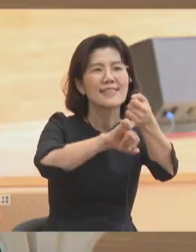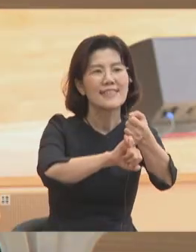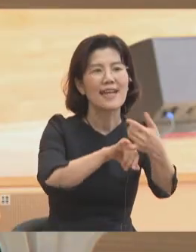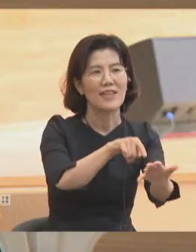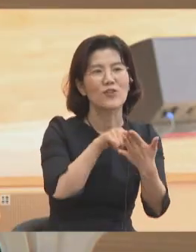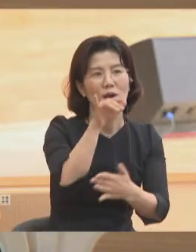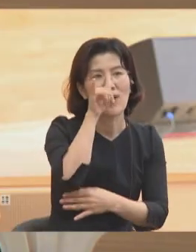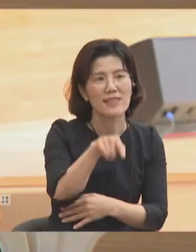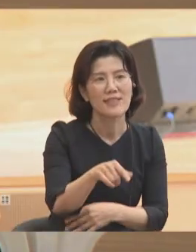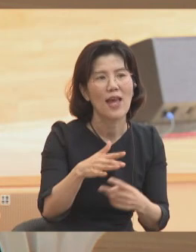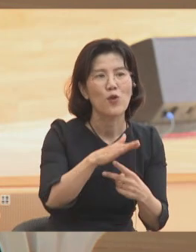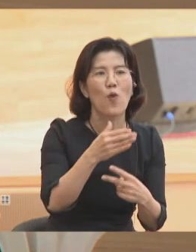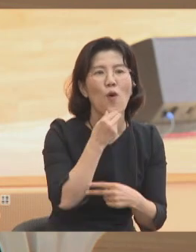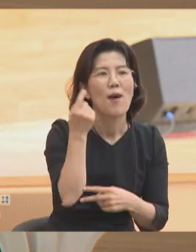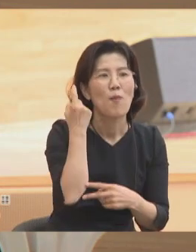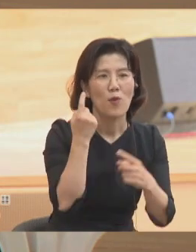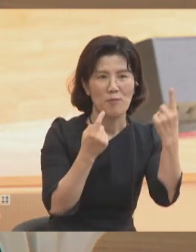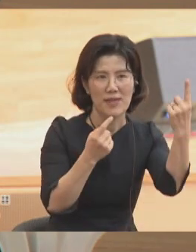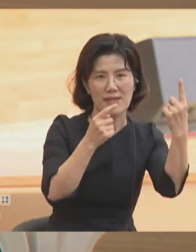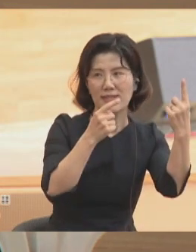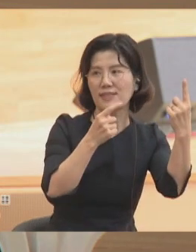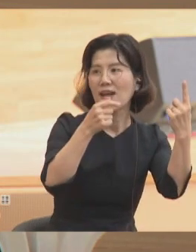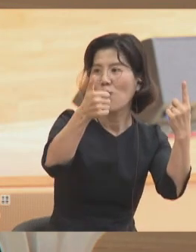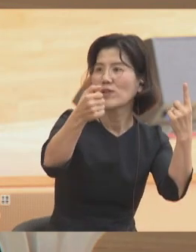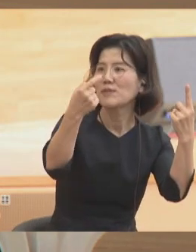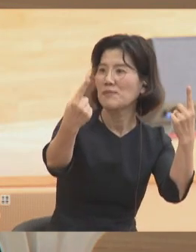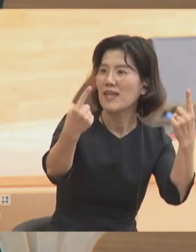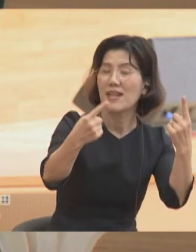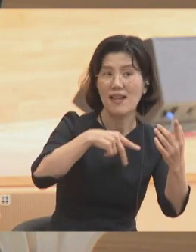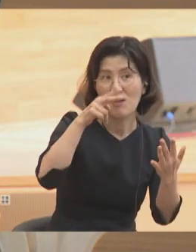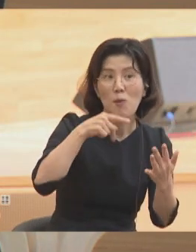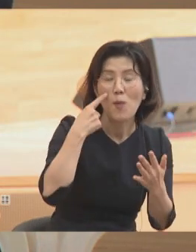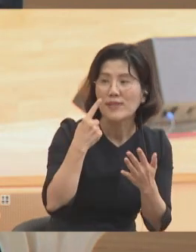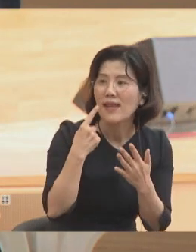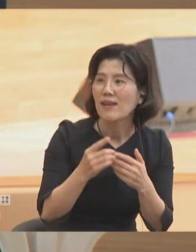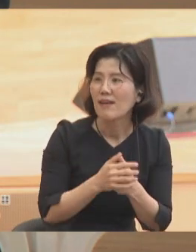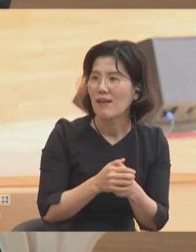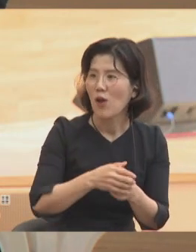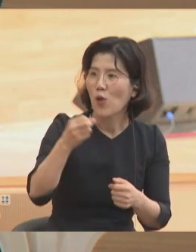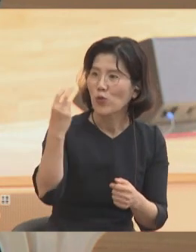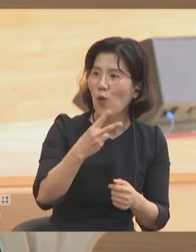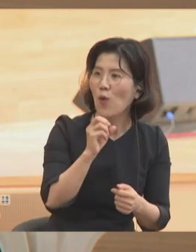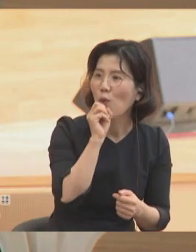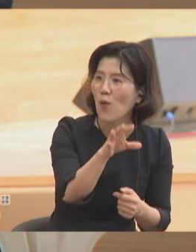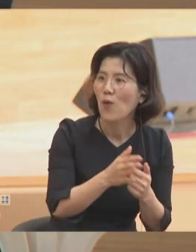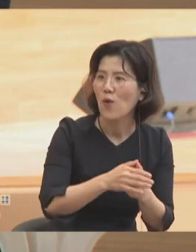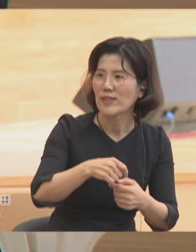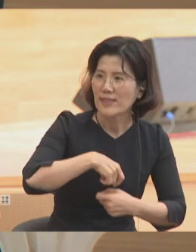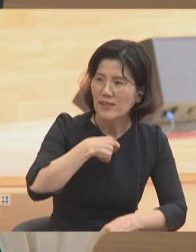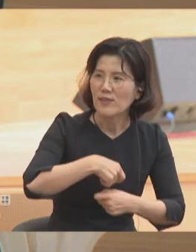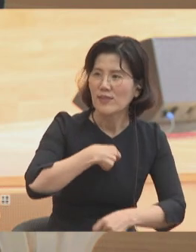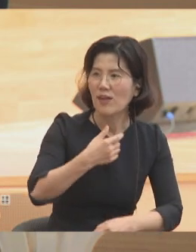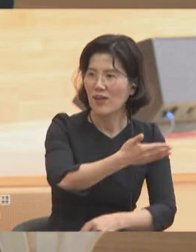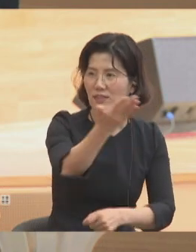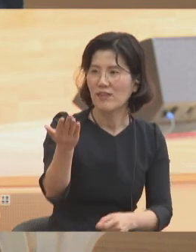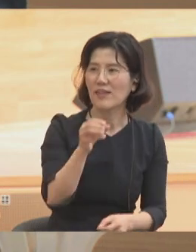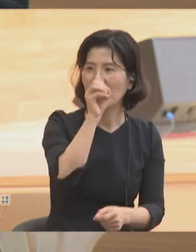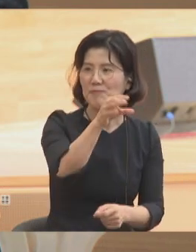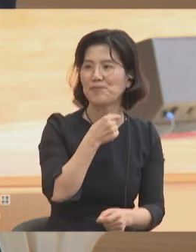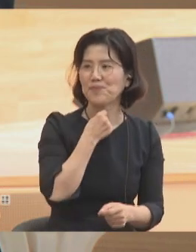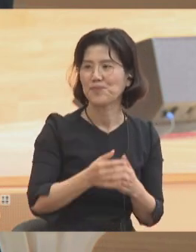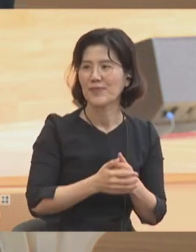기록되어 있습니다 요한복음 1장 51절 말씀입니다 제가 읽어 드리겠습니다 또 이르시되 진실로 진실로 너희에게